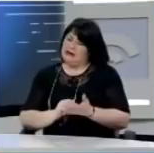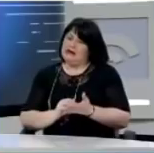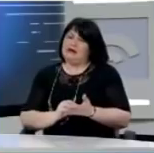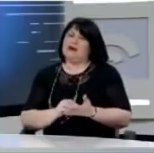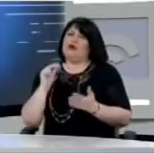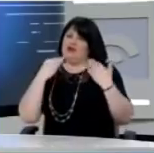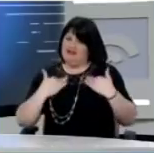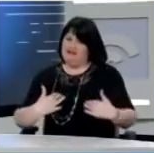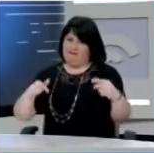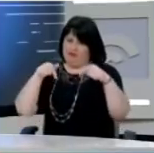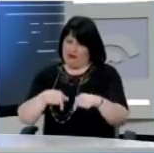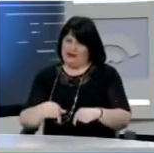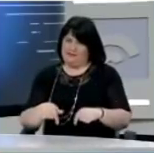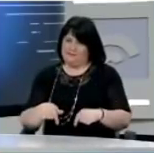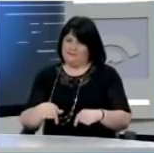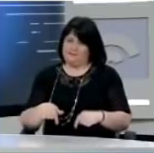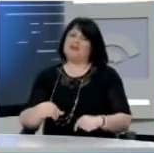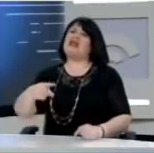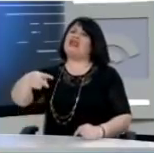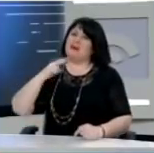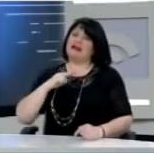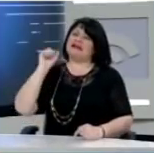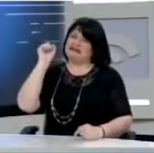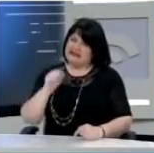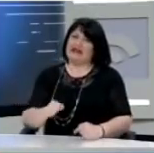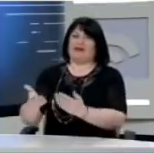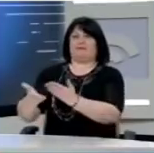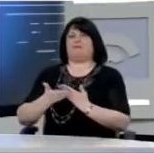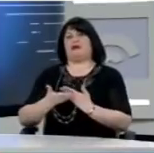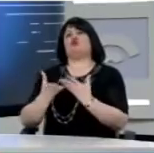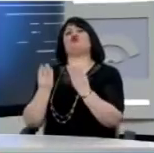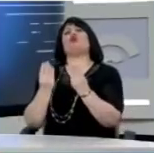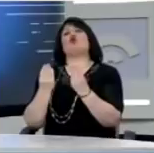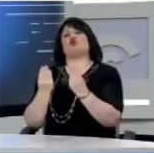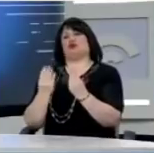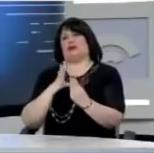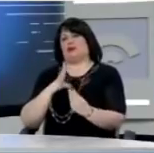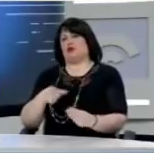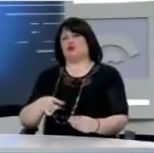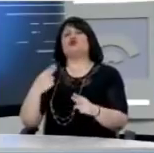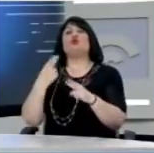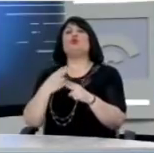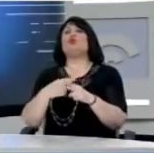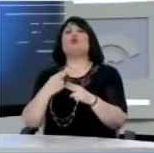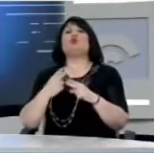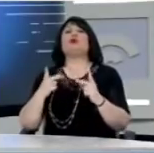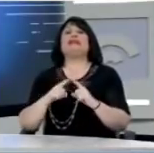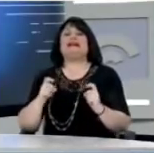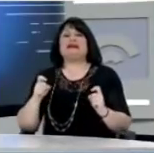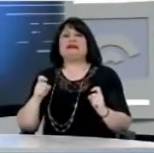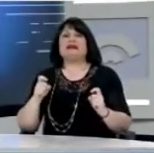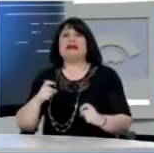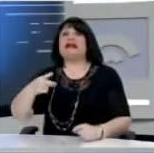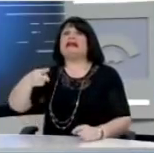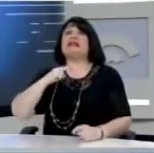εθνική αντιπροσωπεία σήμερα θα απαντήσει θετικά ότι είναι με τους πολλούς. Όμως το πιο κρίσιμο είναι το τι